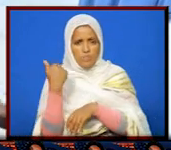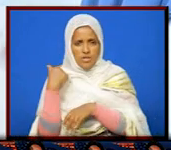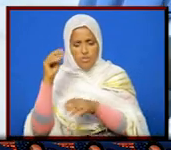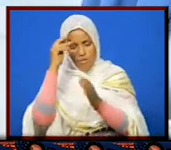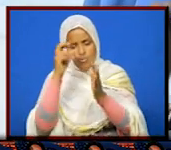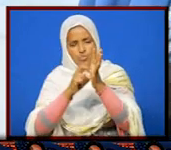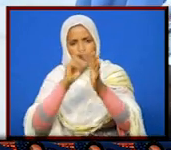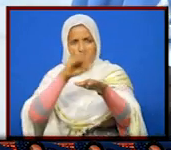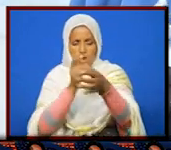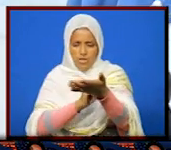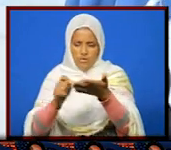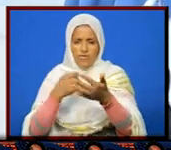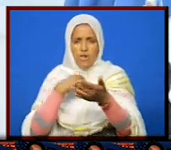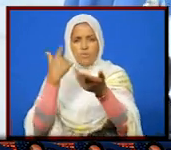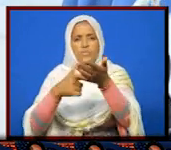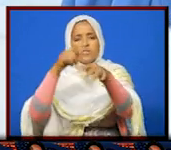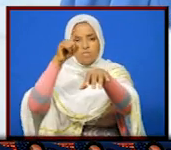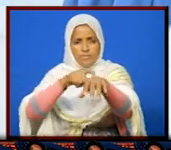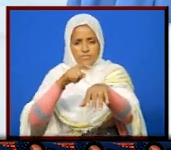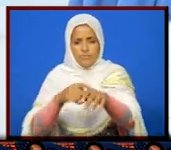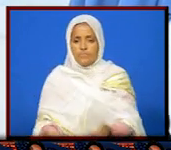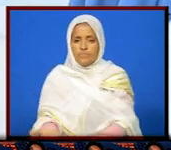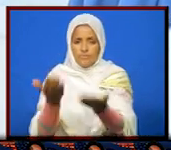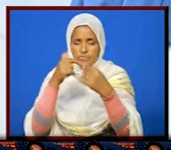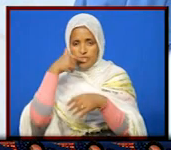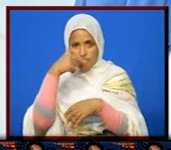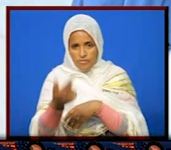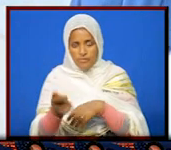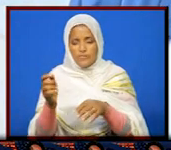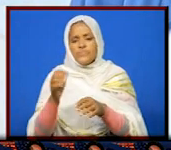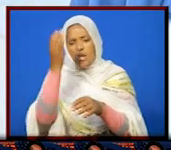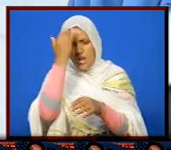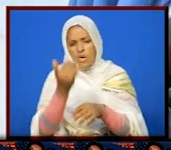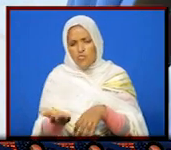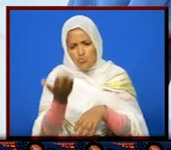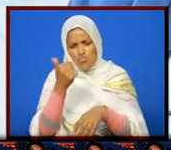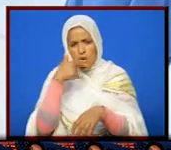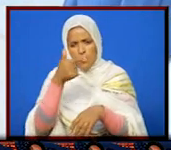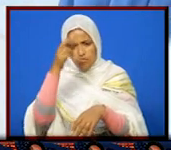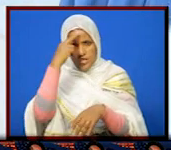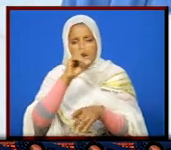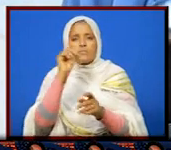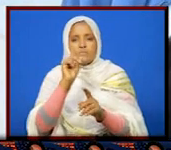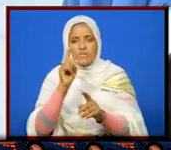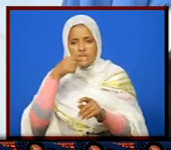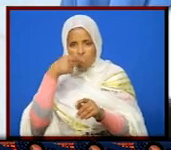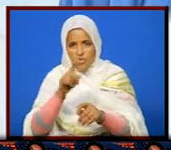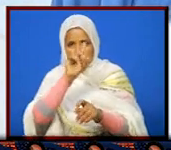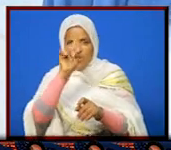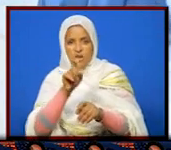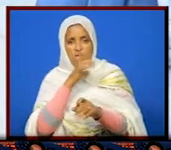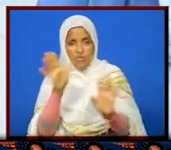ነበረ በማቴዎስ ወንጌል ተጻፈው ማለት። በዚህ ጊዜ ኑ የተባሉትን ለምንድን ነው ኑ ያለን? ለምንድን ነው